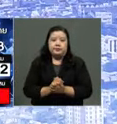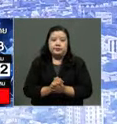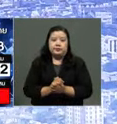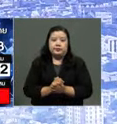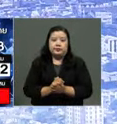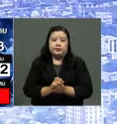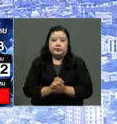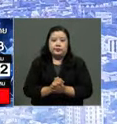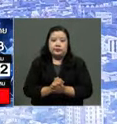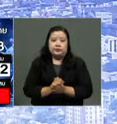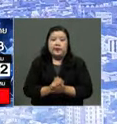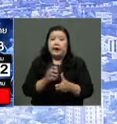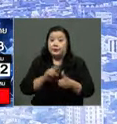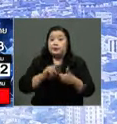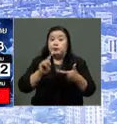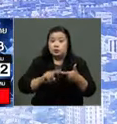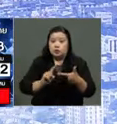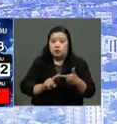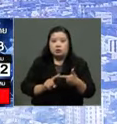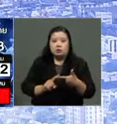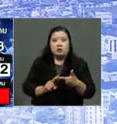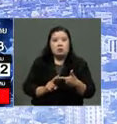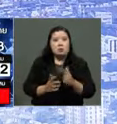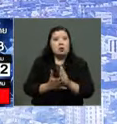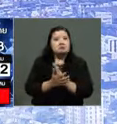ทางนี้เพราะฉะนั้นเอ่อหนึ่งคือเรื่องของช่องทาง2คือเรื่องของทักษะเรื่องของการป้องกันในส่วนบุคคลเรื่องของการมีความรู้ในเรื่องของการจัดการนะครับในเรื่องของสถานสระเสริมความงามในเรื่องของสถานเวชกรรมนะครับสารบริการทางด้านด้วยสะกำที่ที่เกี่ยวข้องกับผู้ที่เป็นบุคลากรทางการแพทย์เนี่ยวิธีการในการที่จะให้การบริการเขาจะมีชุดขั้นตอนที่ถูกฝึกถูกฝึกอบรมมานะครับเพราะฉะนั้นในเรื่องต่างๆเหล่านี้เราค่อนข้างที่จะมั่นใจในระบบตรงนี้ขึ้นมาระดับหนึ่งแต่เรื่องของการนวดเรื่องของอะไรทั้งหลาย